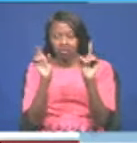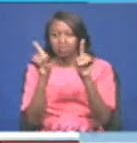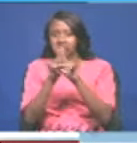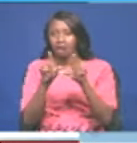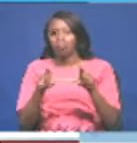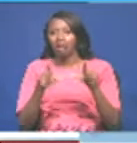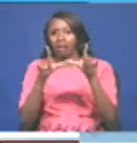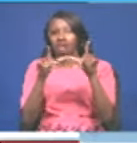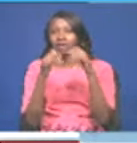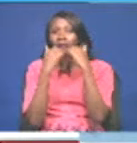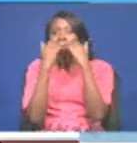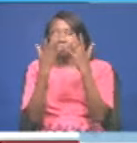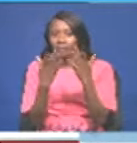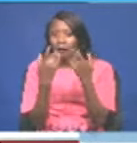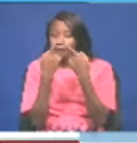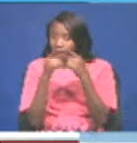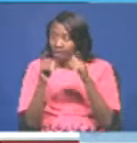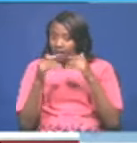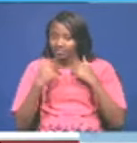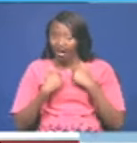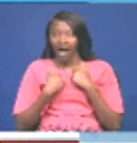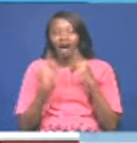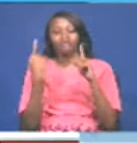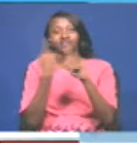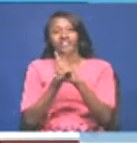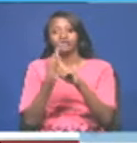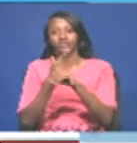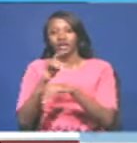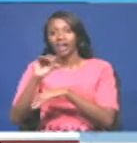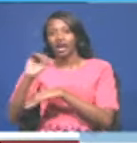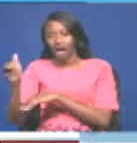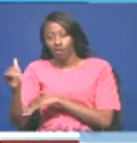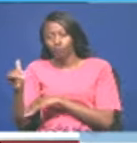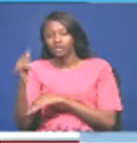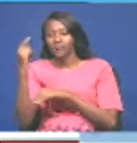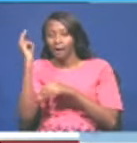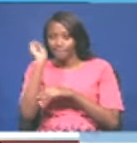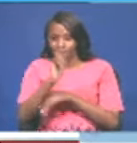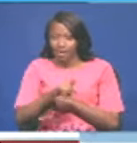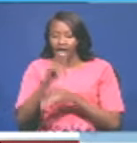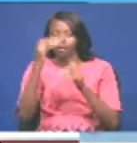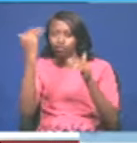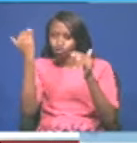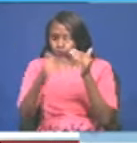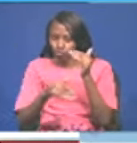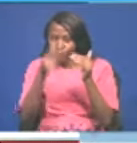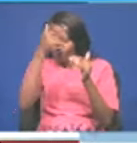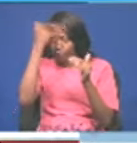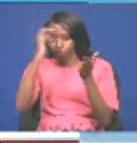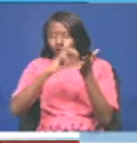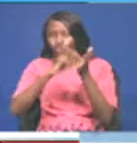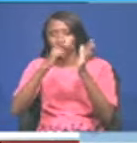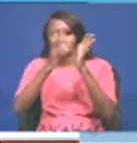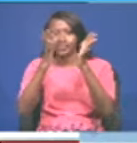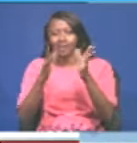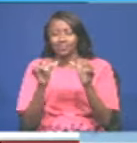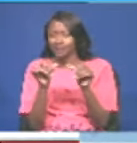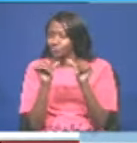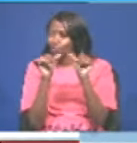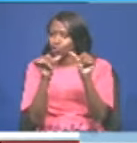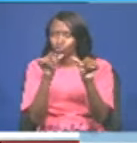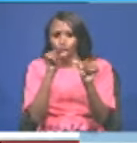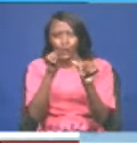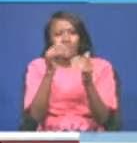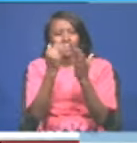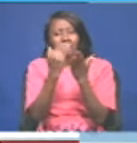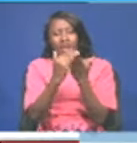imesema kuwa licha serikali za kaunti kuagiza kusitishwa kwa shughuli hizo, baadhi ya wanakandarasi wanaendelea na miradi hiyo kutokana na